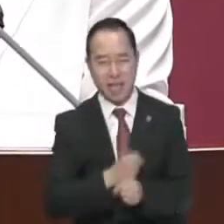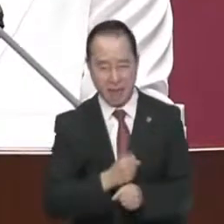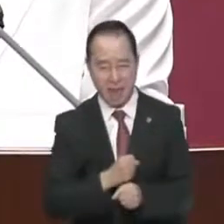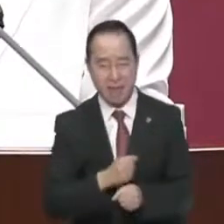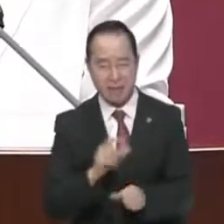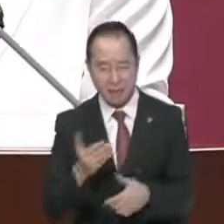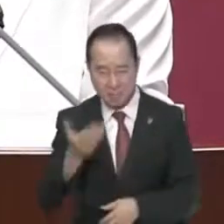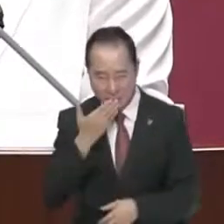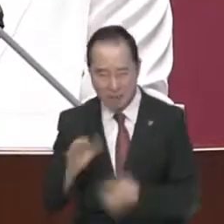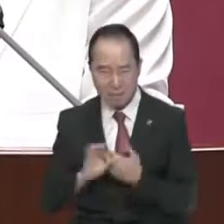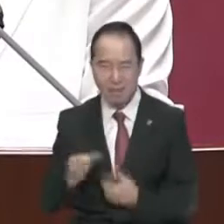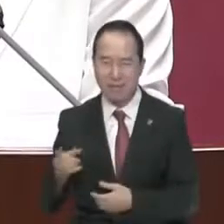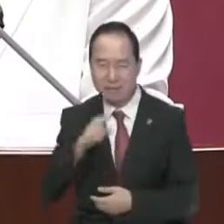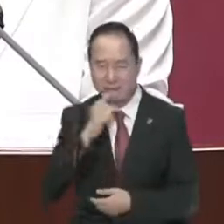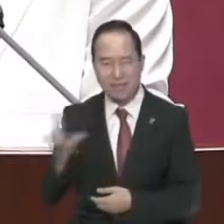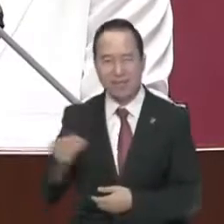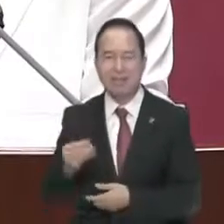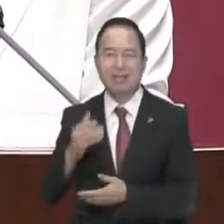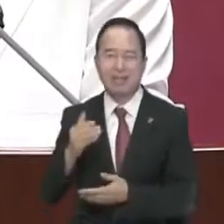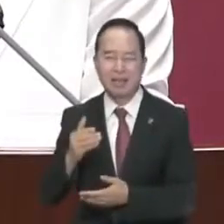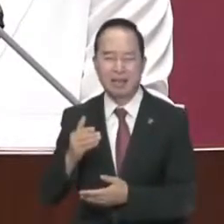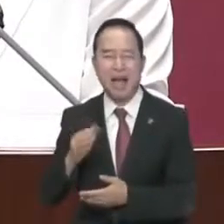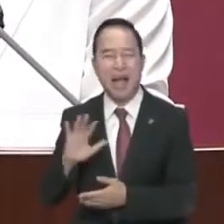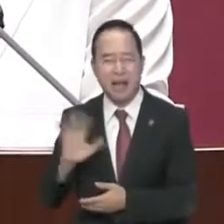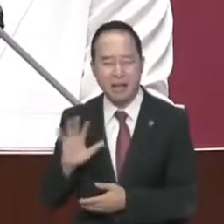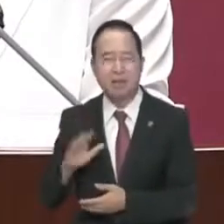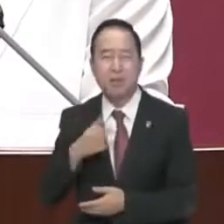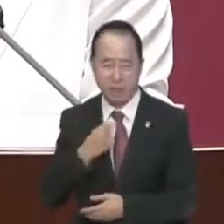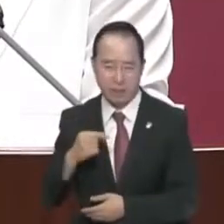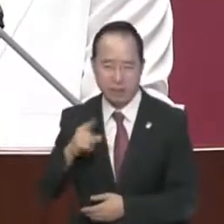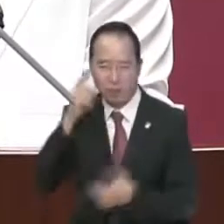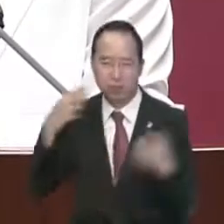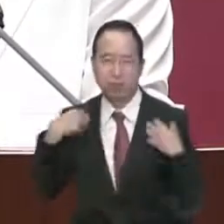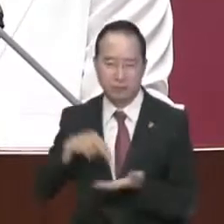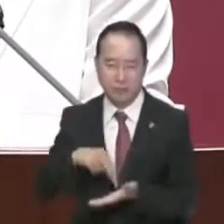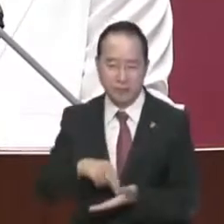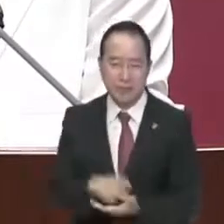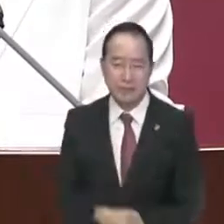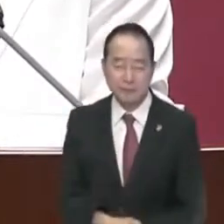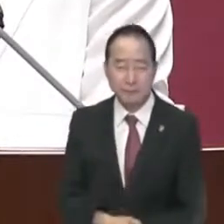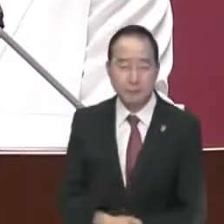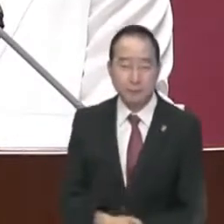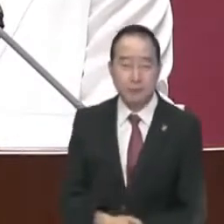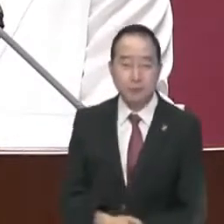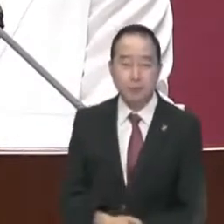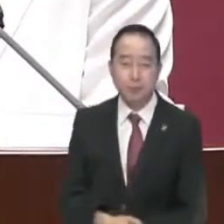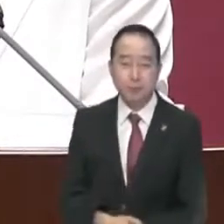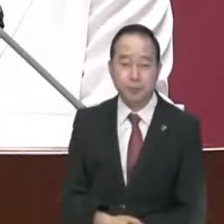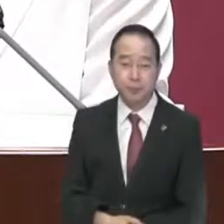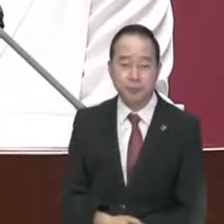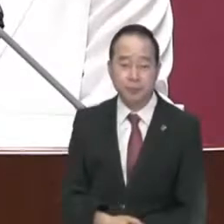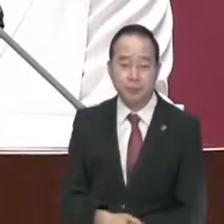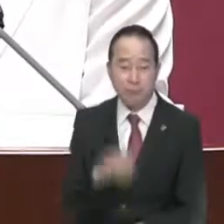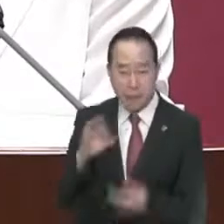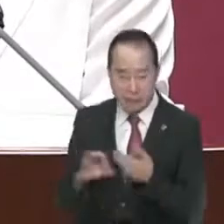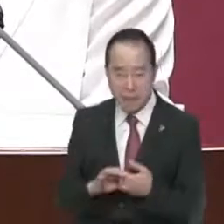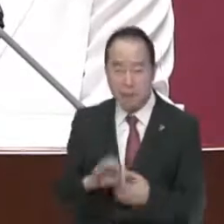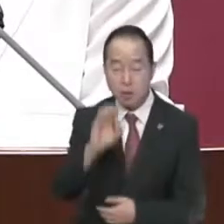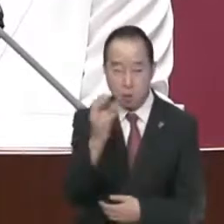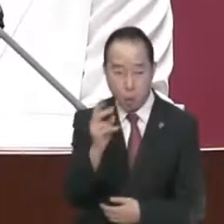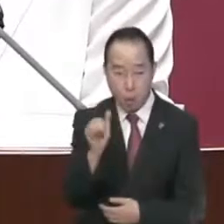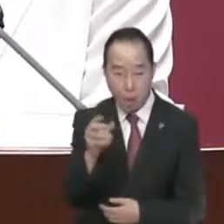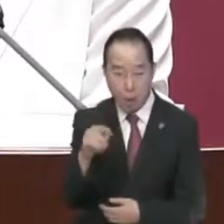가능하면 빚을 적게 내고 싶은 것이 정부의 입장인 것이고요. 그리고 만약에 그 용 의원님이 생각하시는